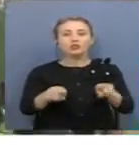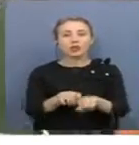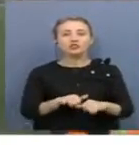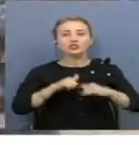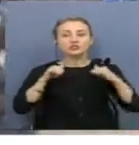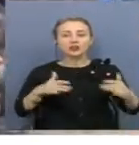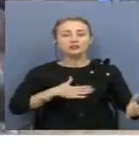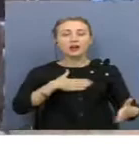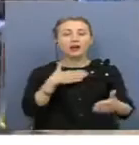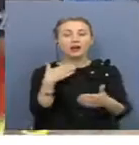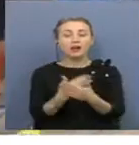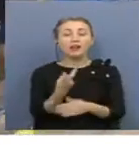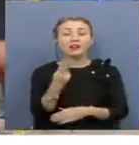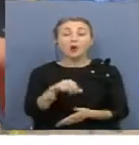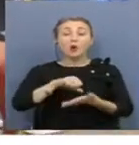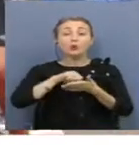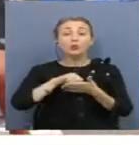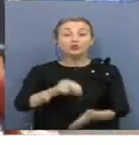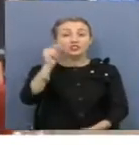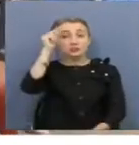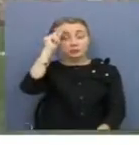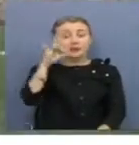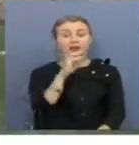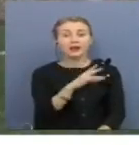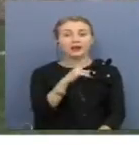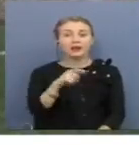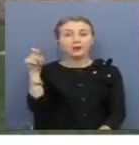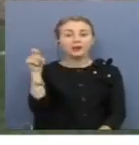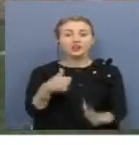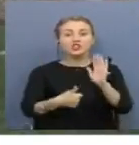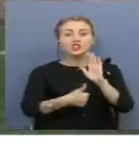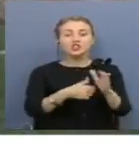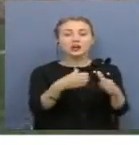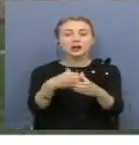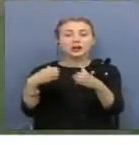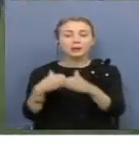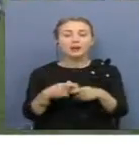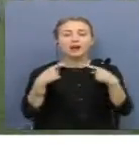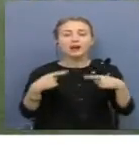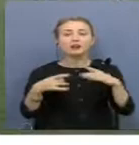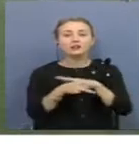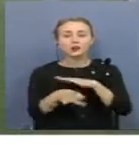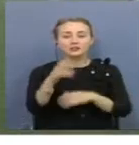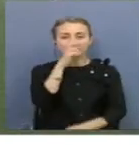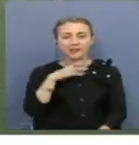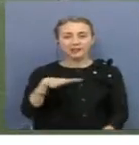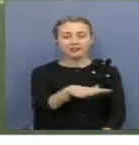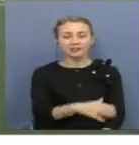чемпионатына қатысу үшін Көкшетауға әр аймақтардан 6 команда келді. Олар 3-ші турдың ойындарын өткізуде.